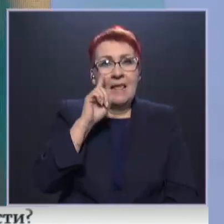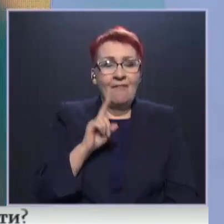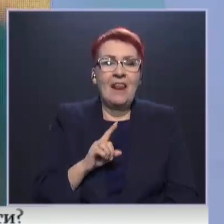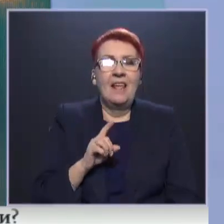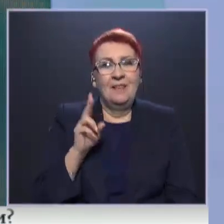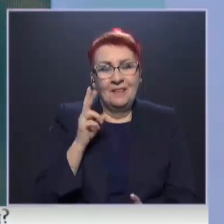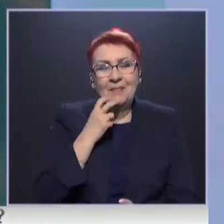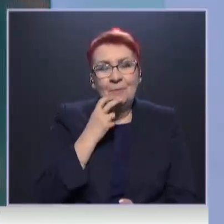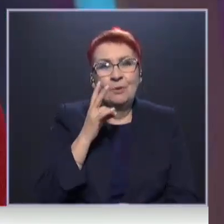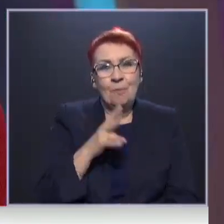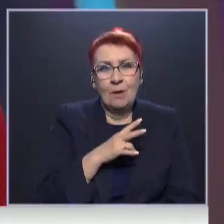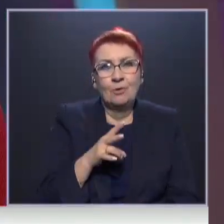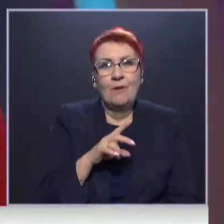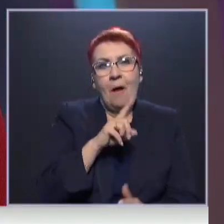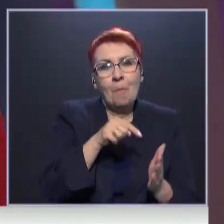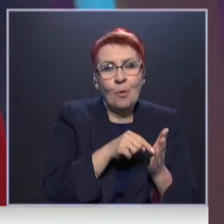вопрос.